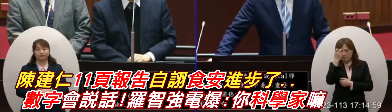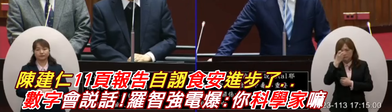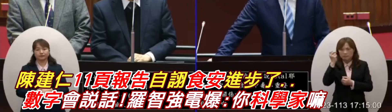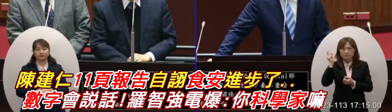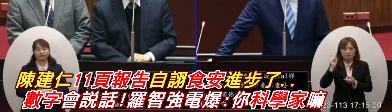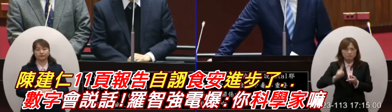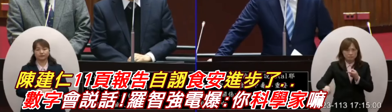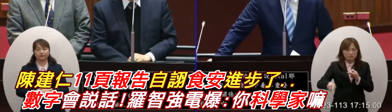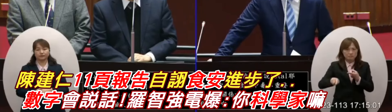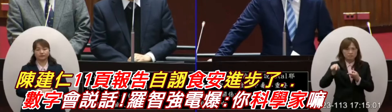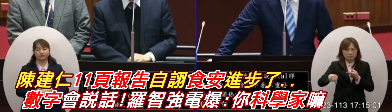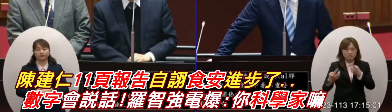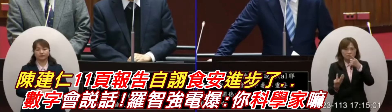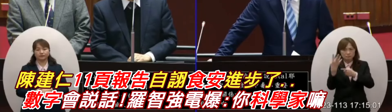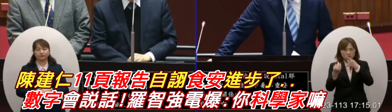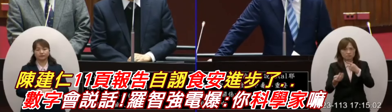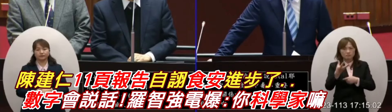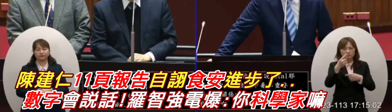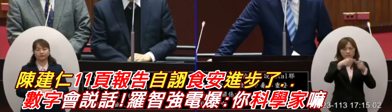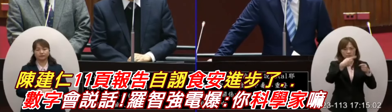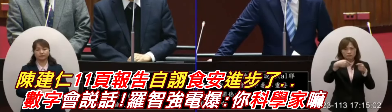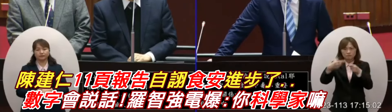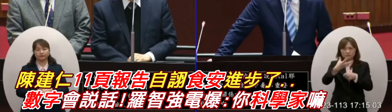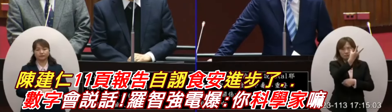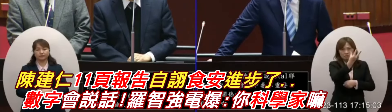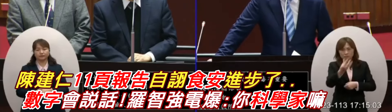哈，逐年下降嘛，对不对？